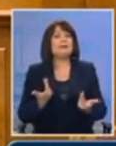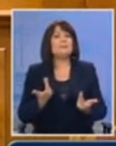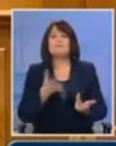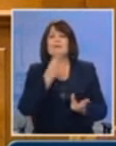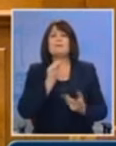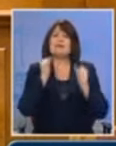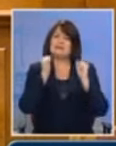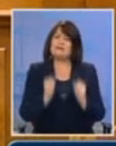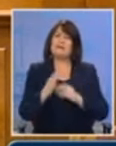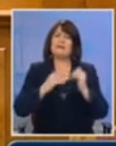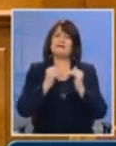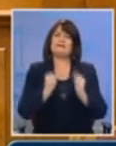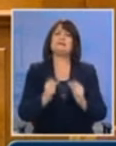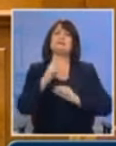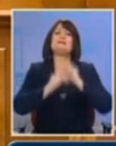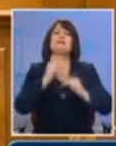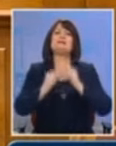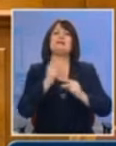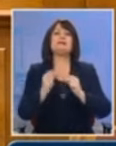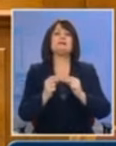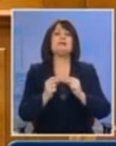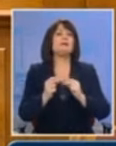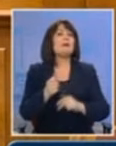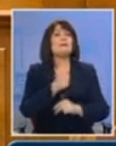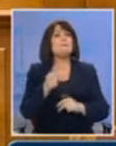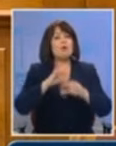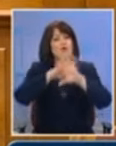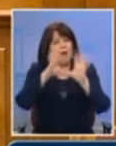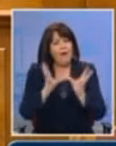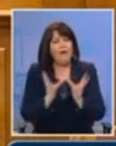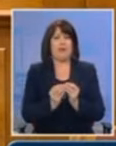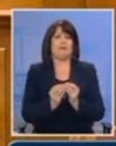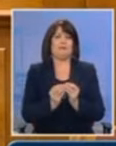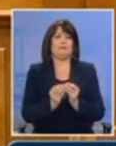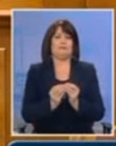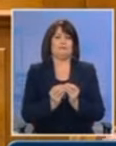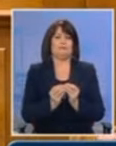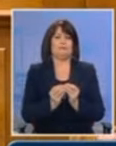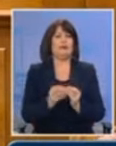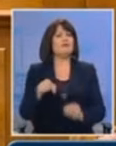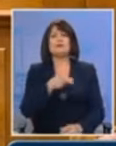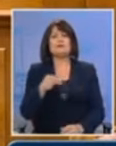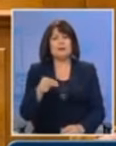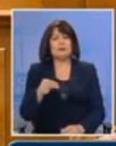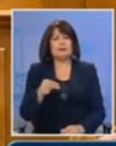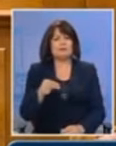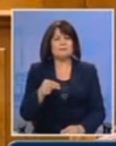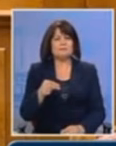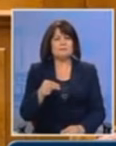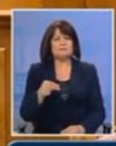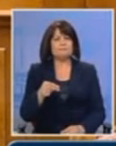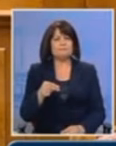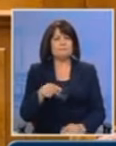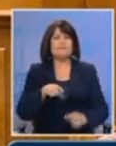αποτελεί βάση συζήτησης μόνο ως ενιαίο σύνολο. Και αυτό σημαίνει